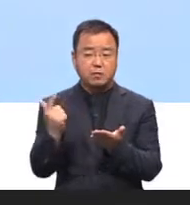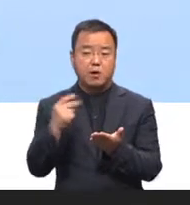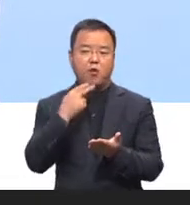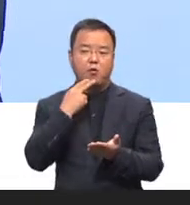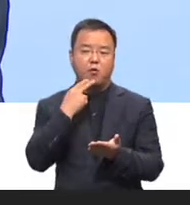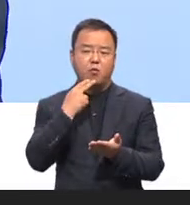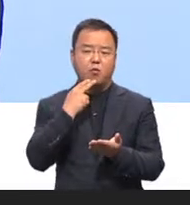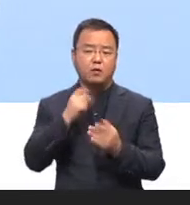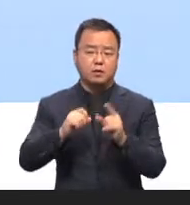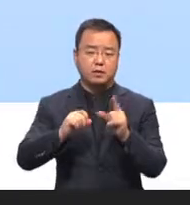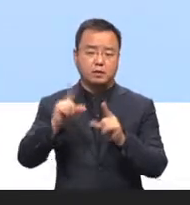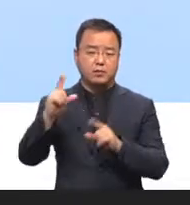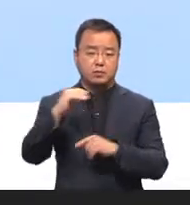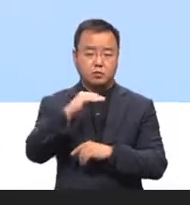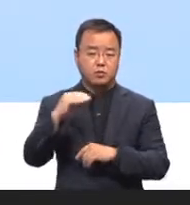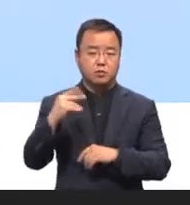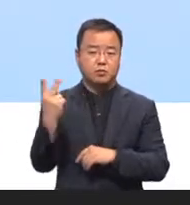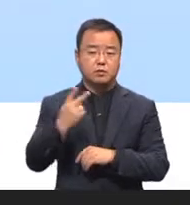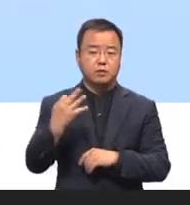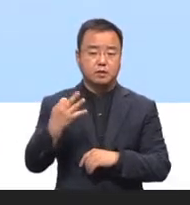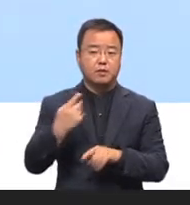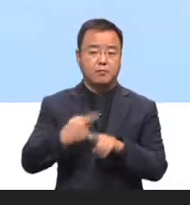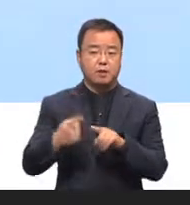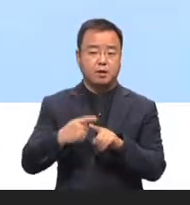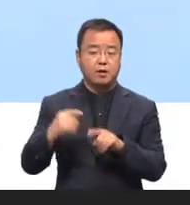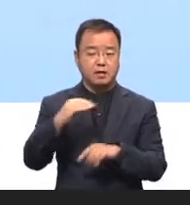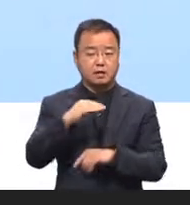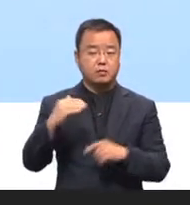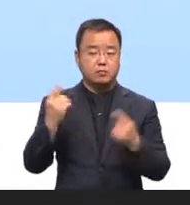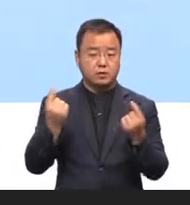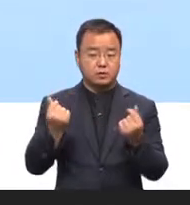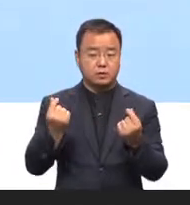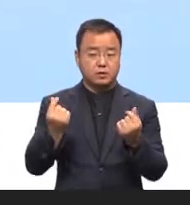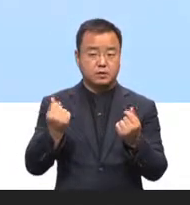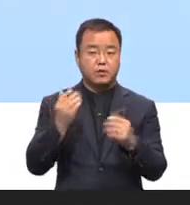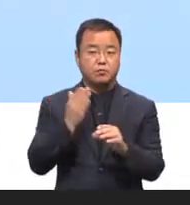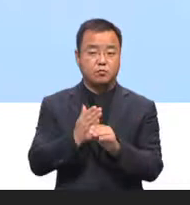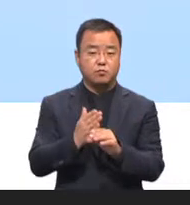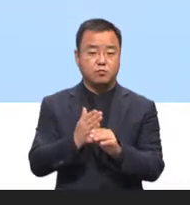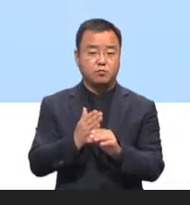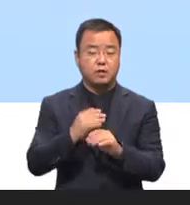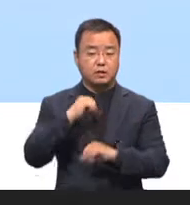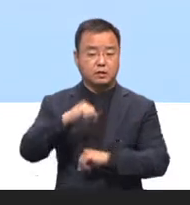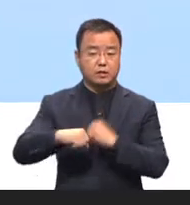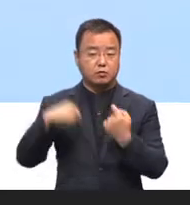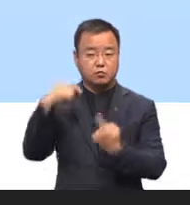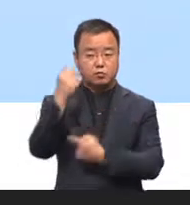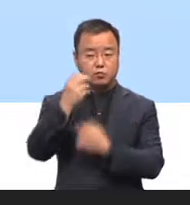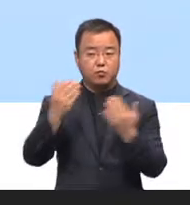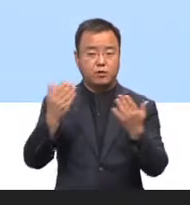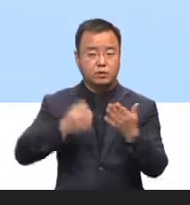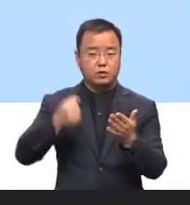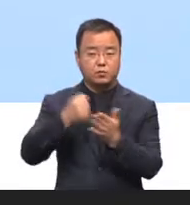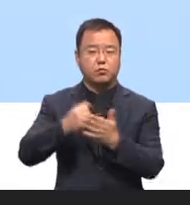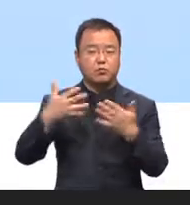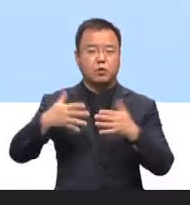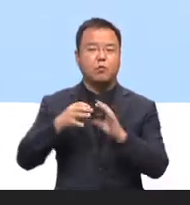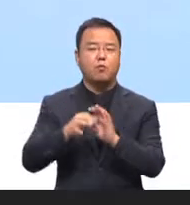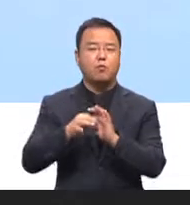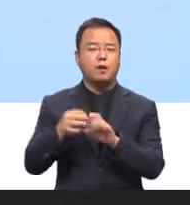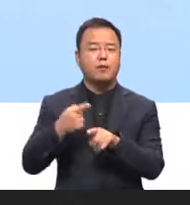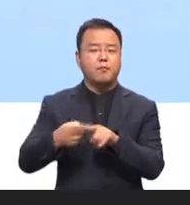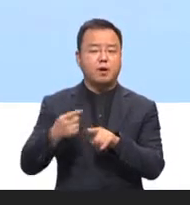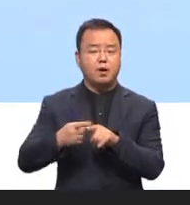지표가 2014년 평가 지표와 유사하고 자사고 지정 요건과 관련된 사항을 평가하고 있어